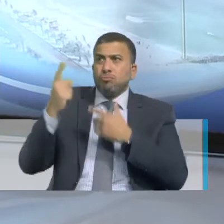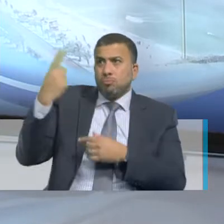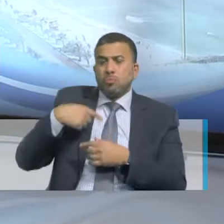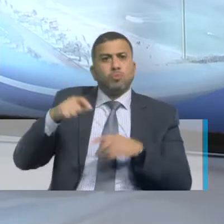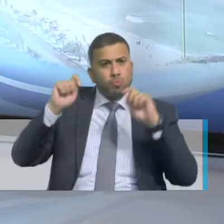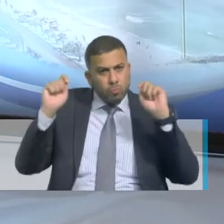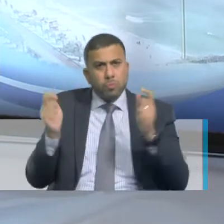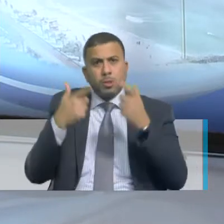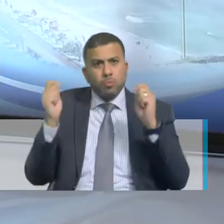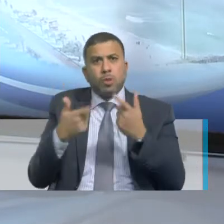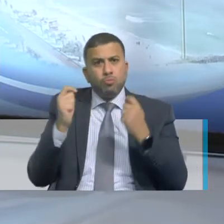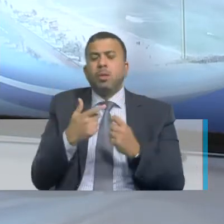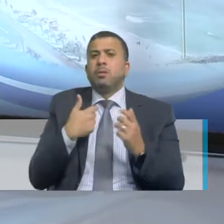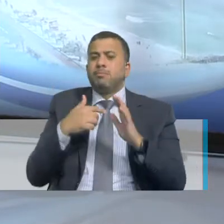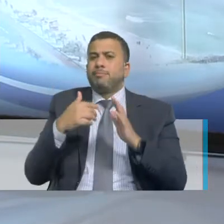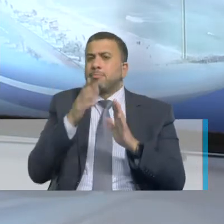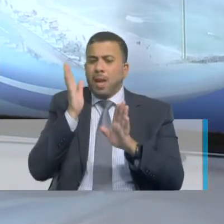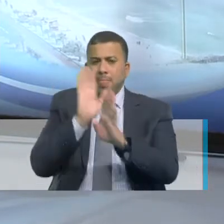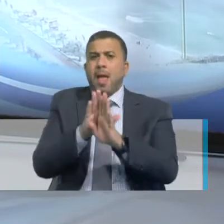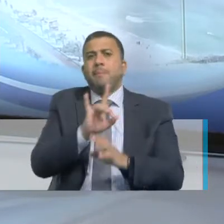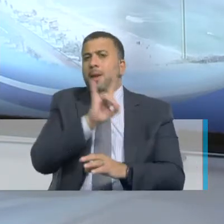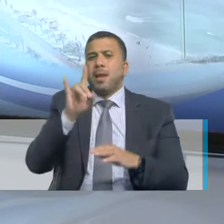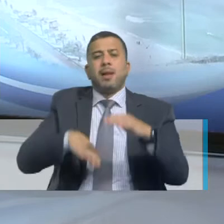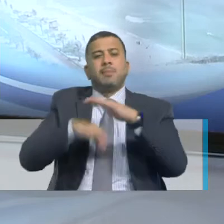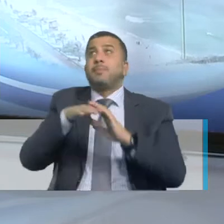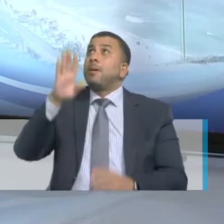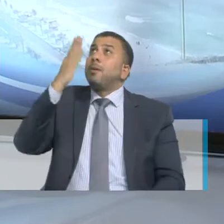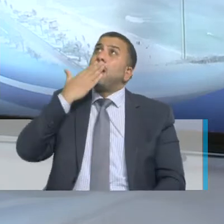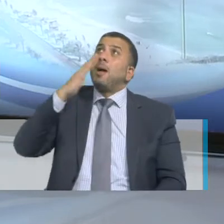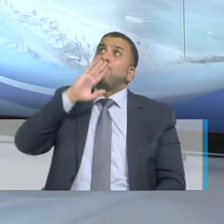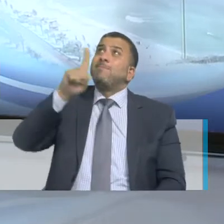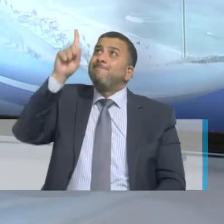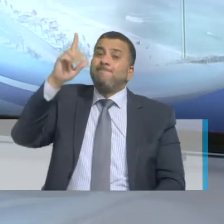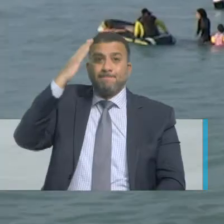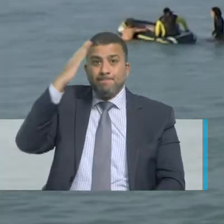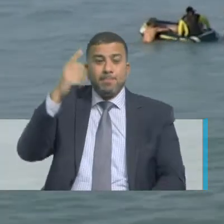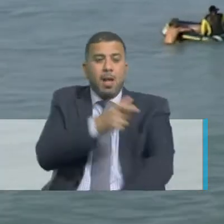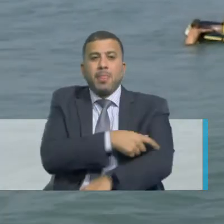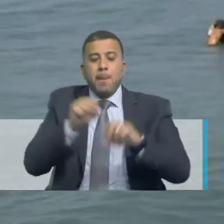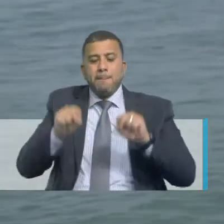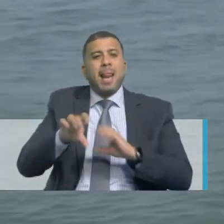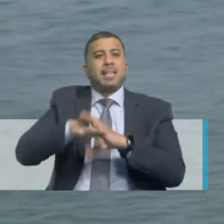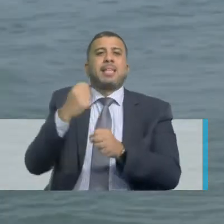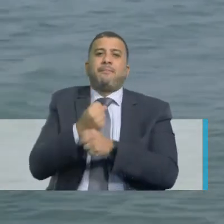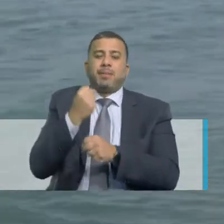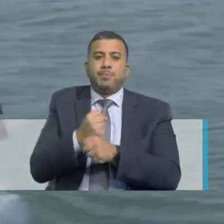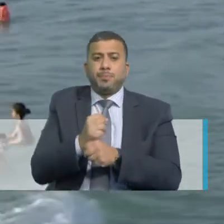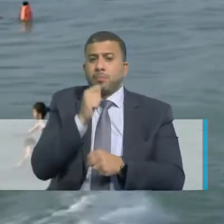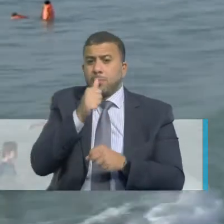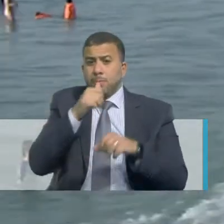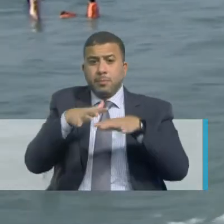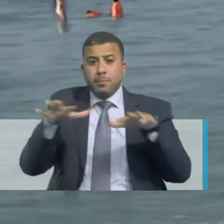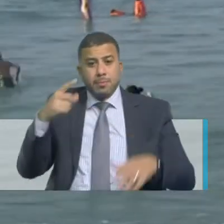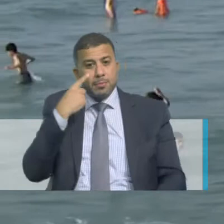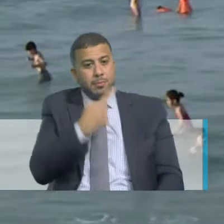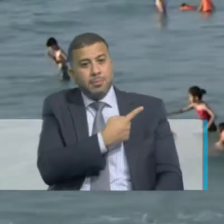تسرع الأمور لنا بسرعة، يعني دعم لا محدود اللهم لك الحمد من أعضاء المجلس التنفيذي. هذا ويمثل الشاطئ